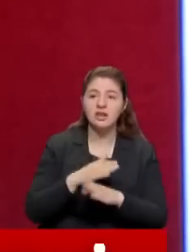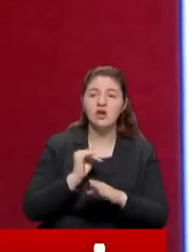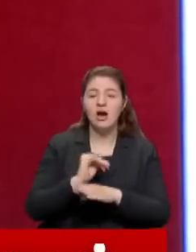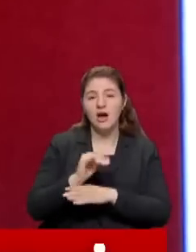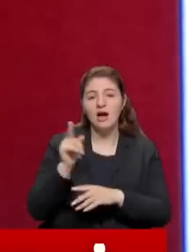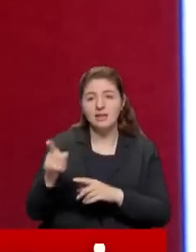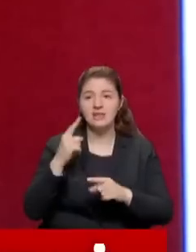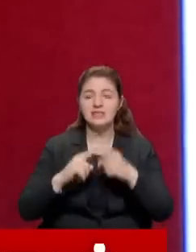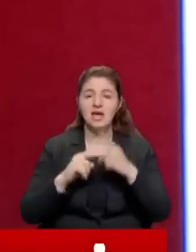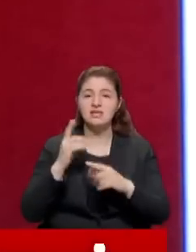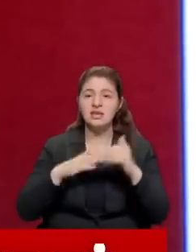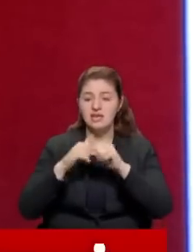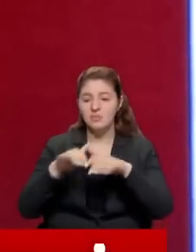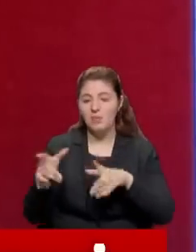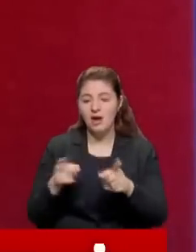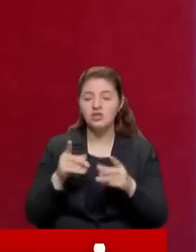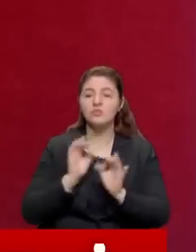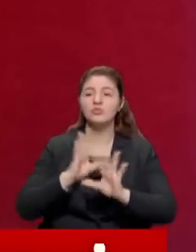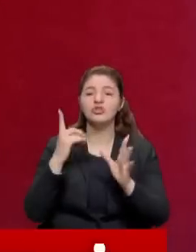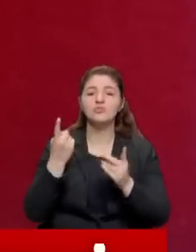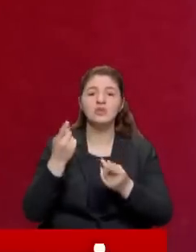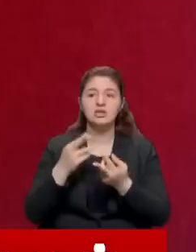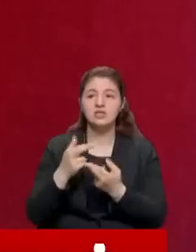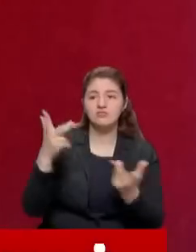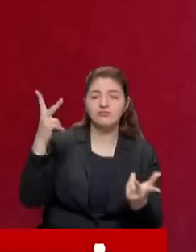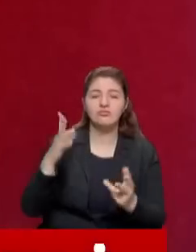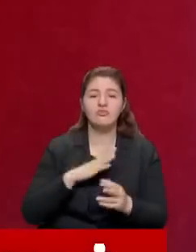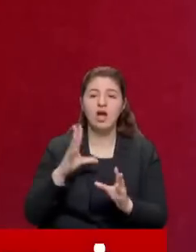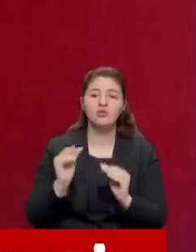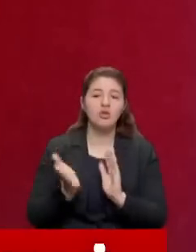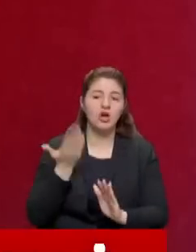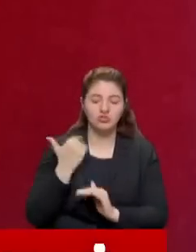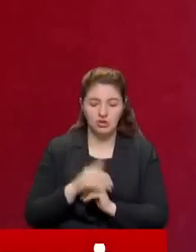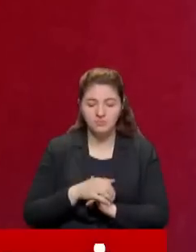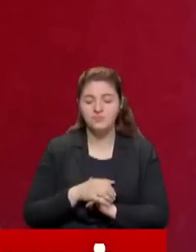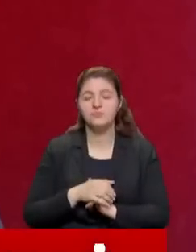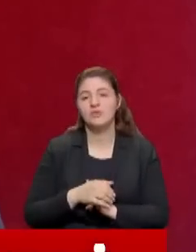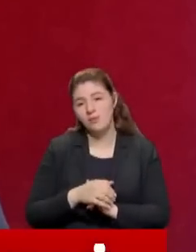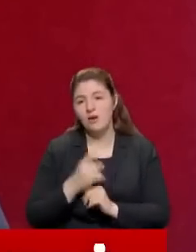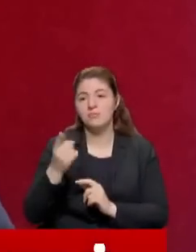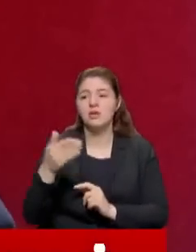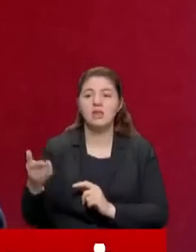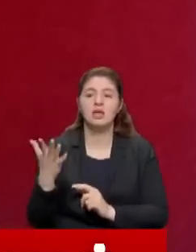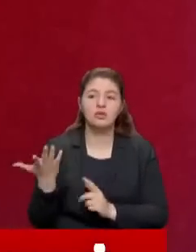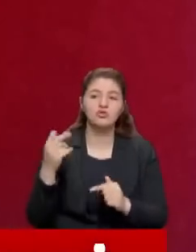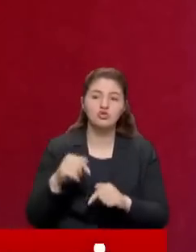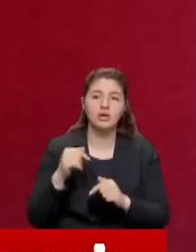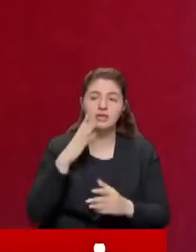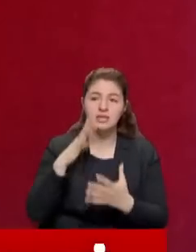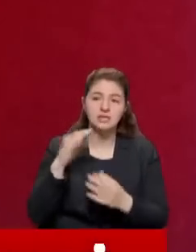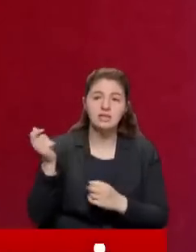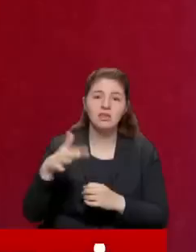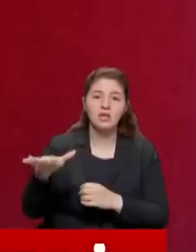hayatla siyasi yapılanma arasında müthiş bir yarılma var her şeyden önce. Ama bir yandan da şu anda